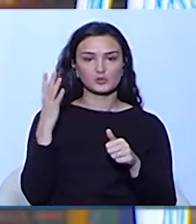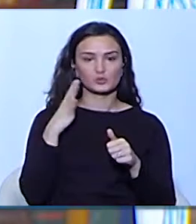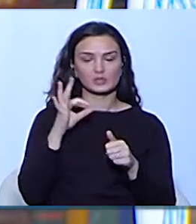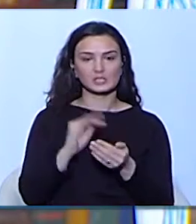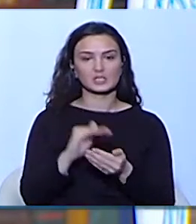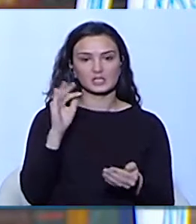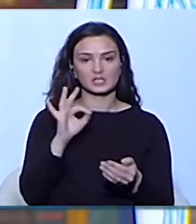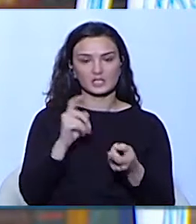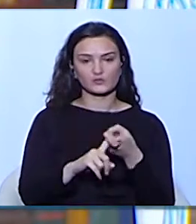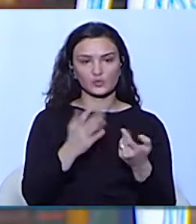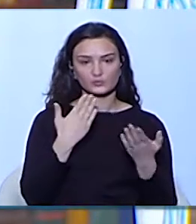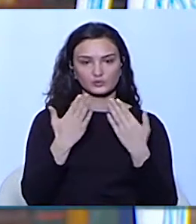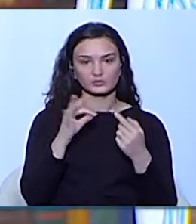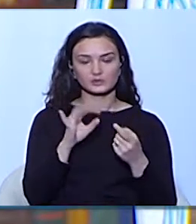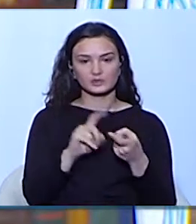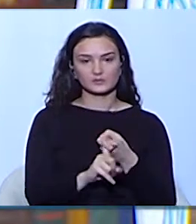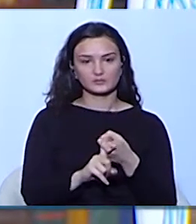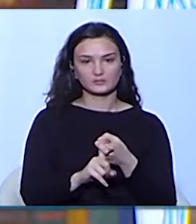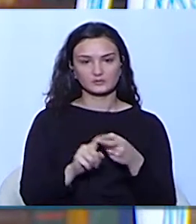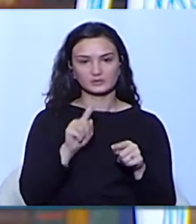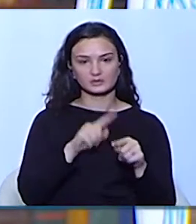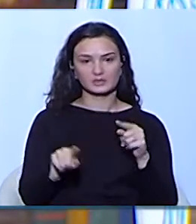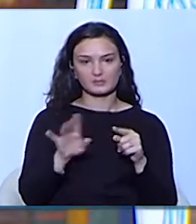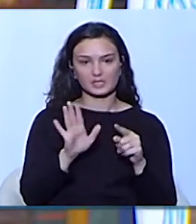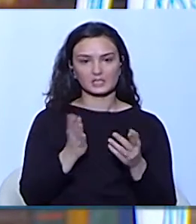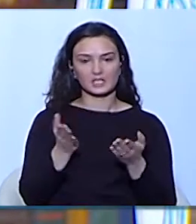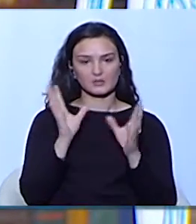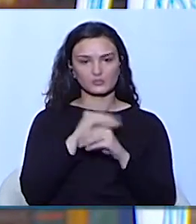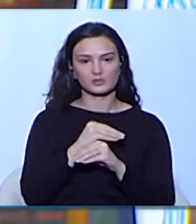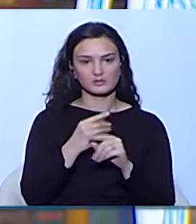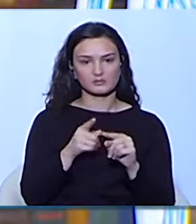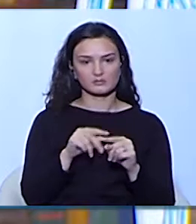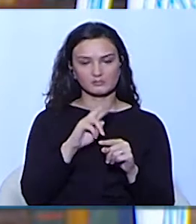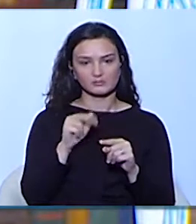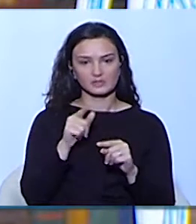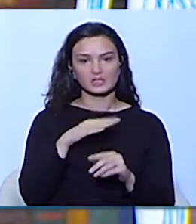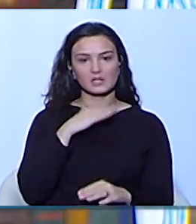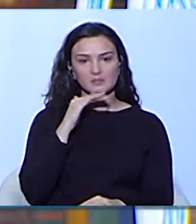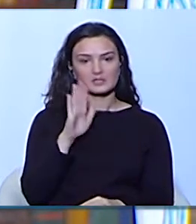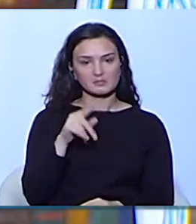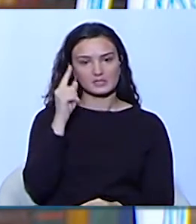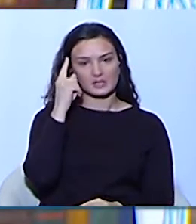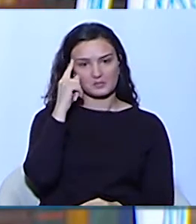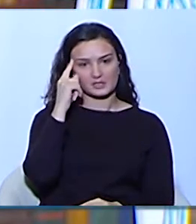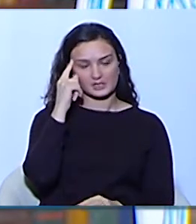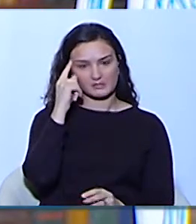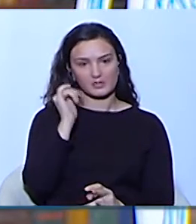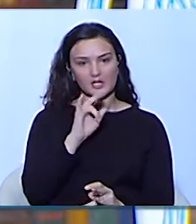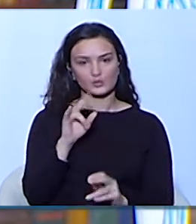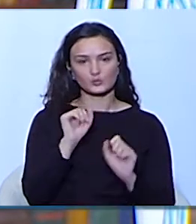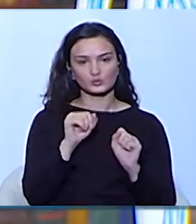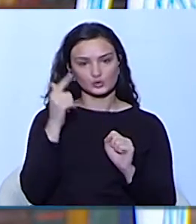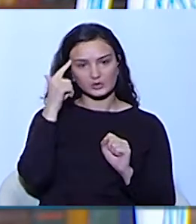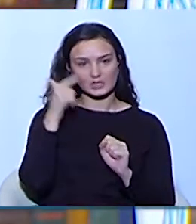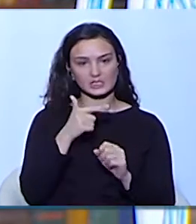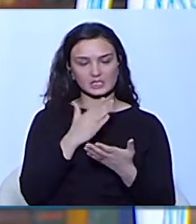აღზრდასთან დაკავშირებული ან კომუნიკაციასთან დაკავშირებული, სწრაფად არ გამოსდით. Და საკმარისად დაფიქრება ან უნარები და